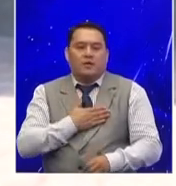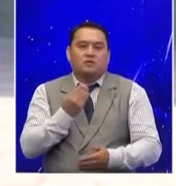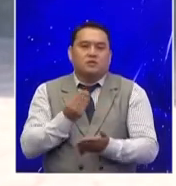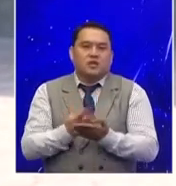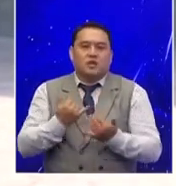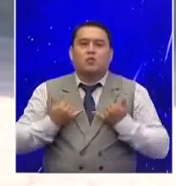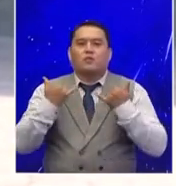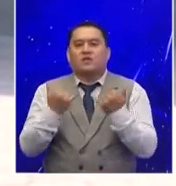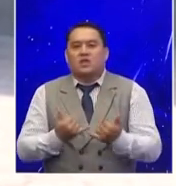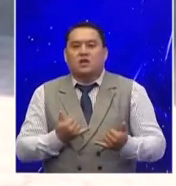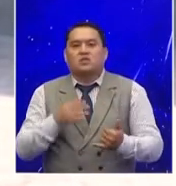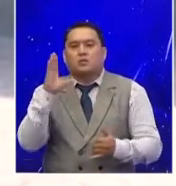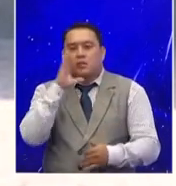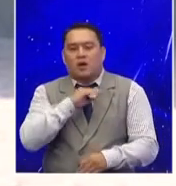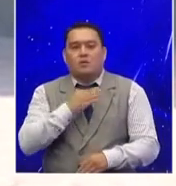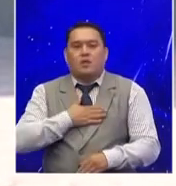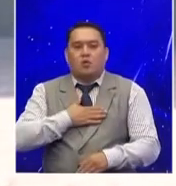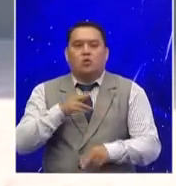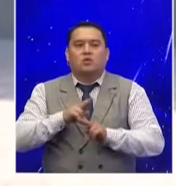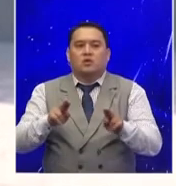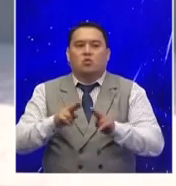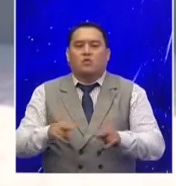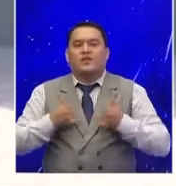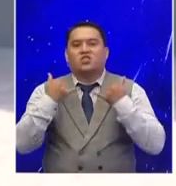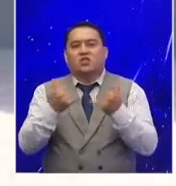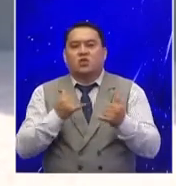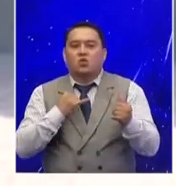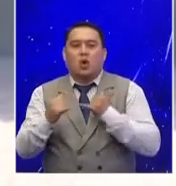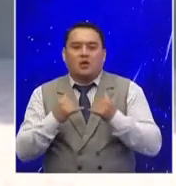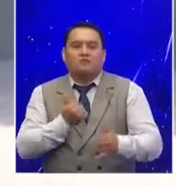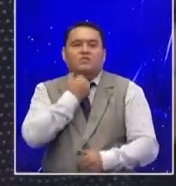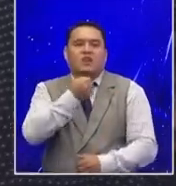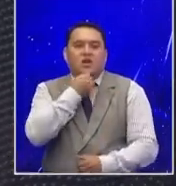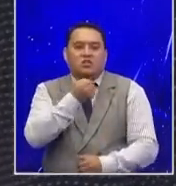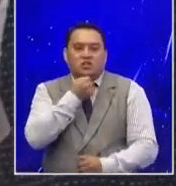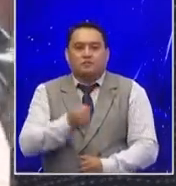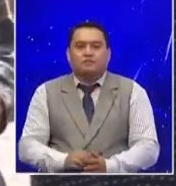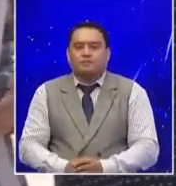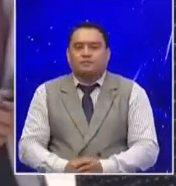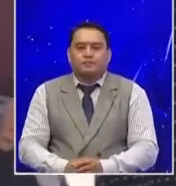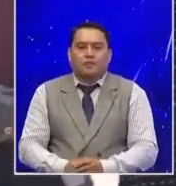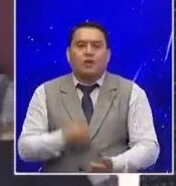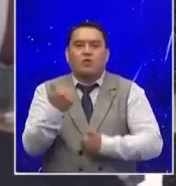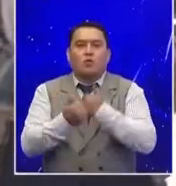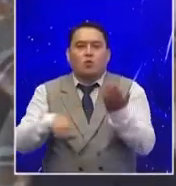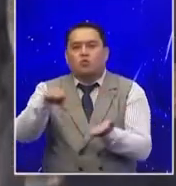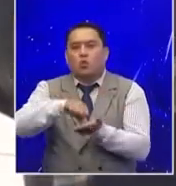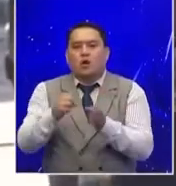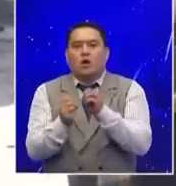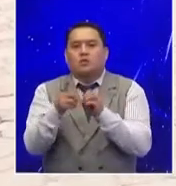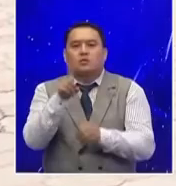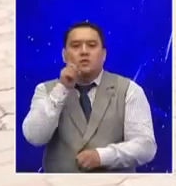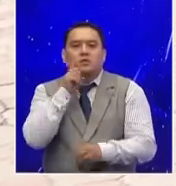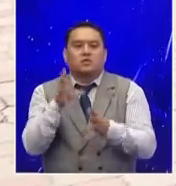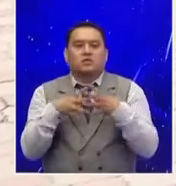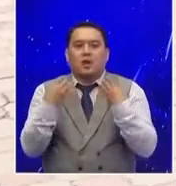ценим. И с малых лет мы ее учим уважению к старшим. Всего в областном конкурсе приняли участие 11 молодых